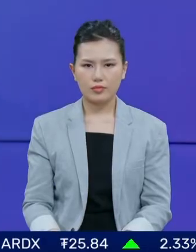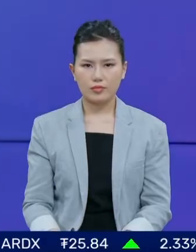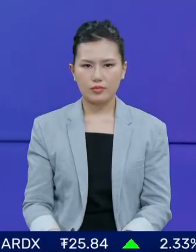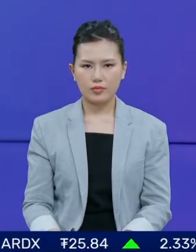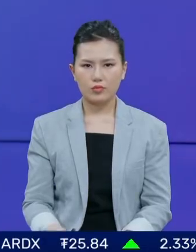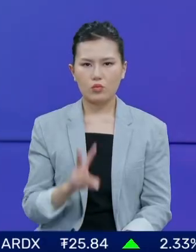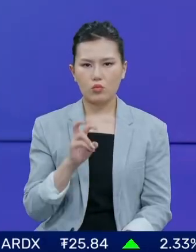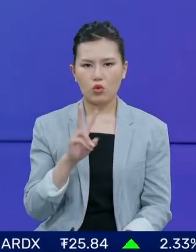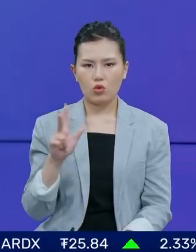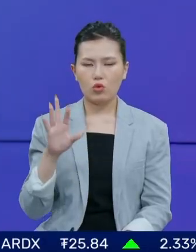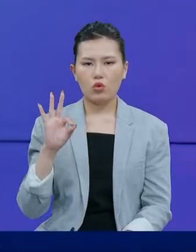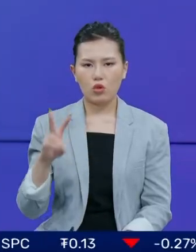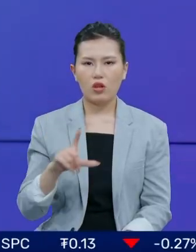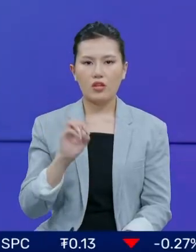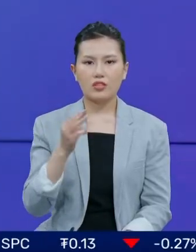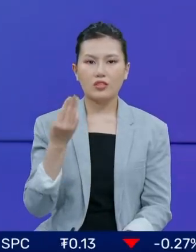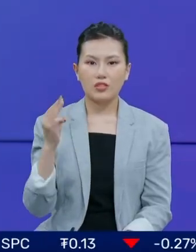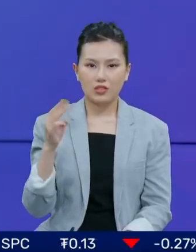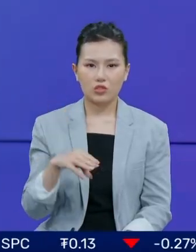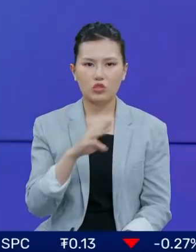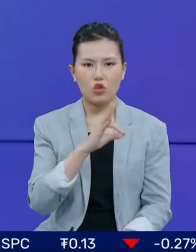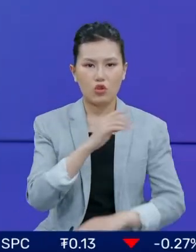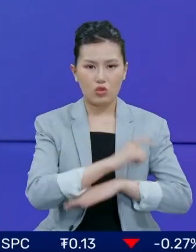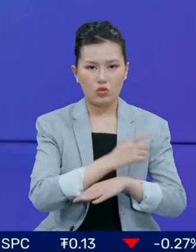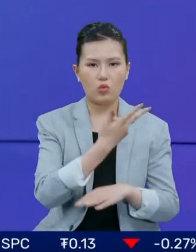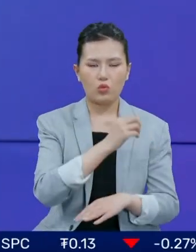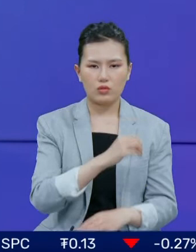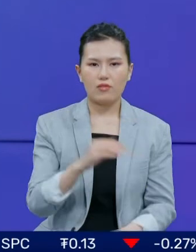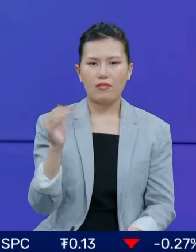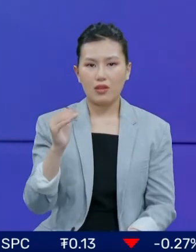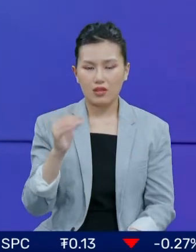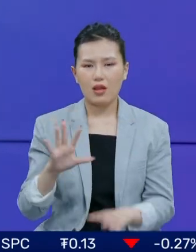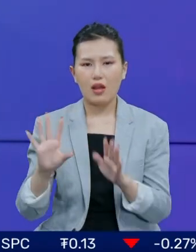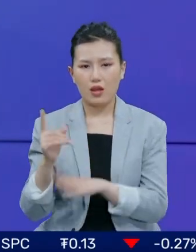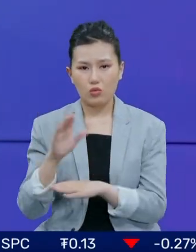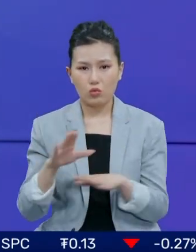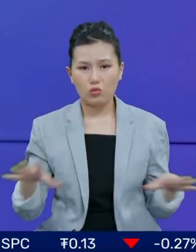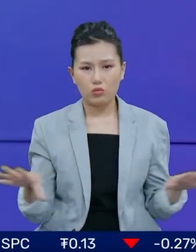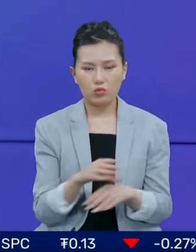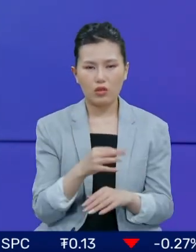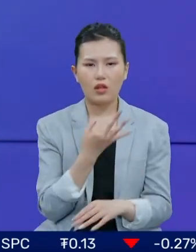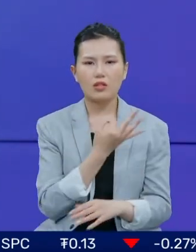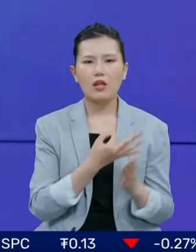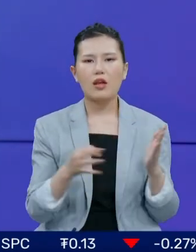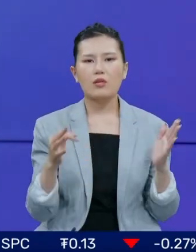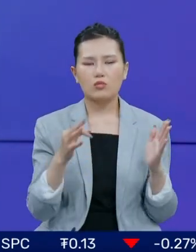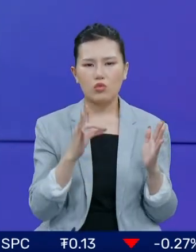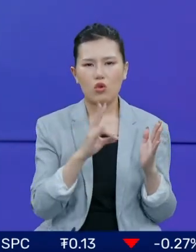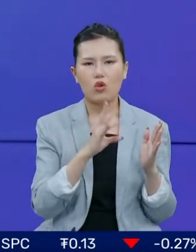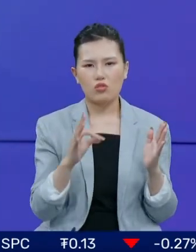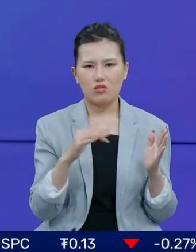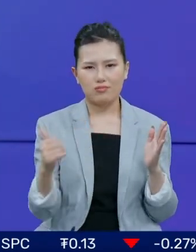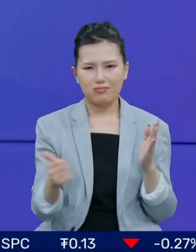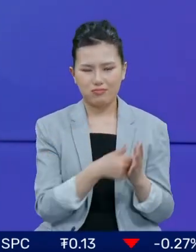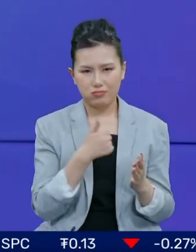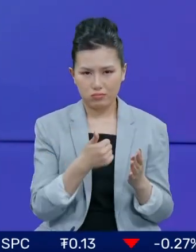Энэ жилийн эсэлтийн ерхий шалгалтаар математикаар 30, физикээр 11 хүүхэд 800 оноо авсан байна. Тэгэл тос хоёр хичээлээр цэвэр 100% үнэлгээтэйгээр 800